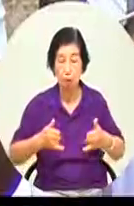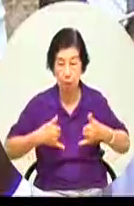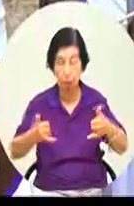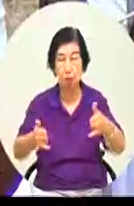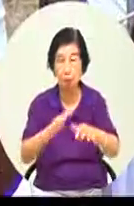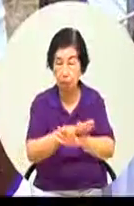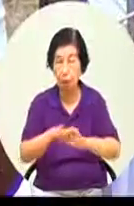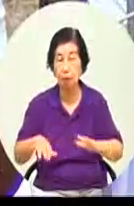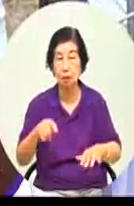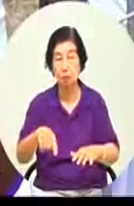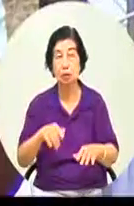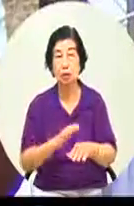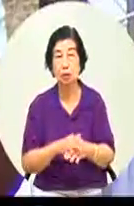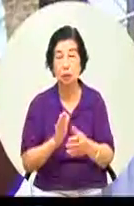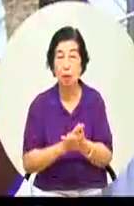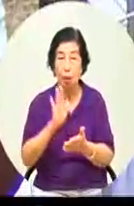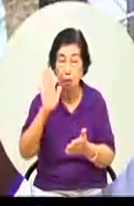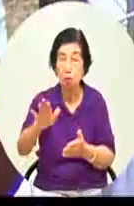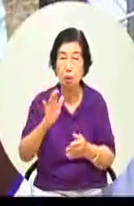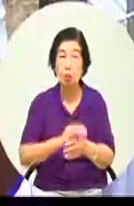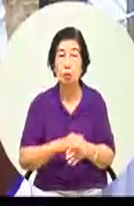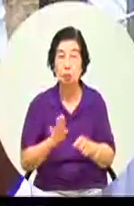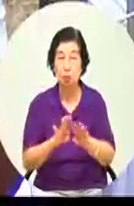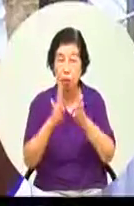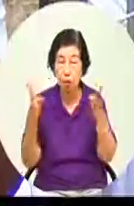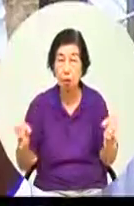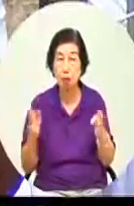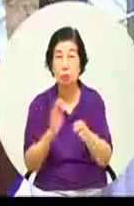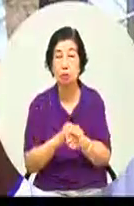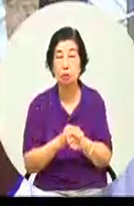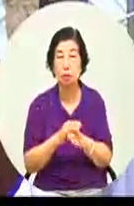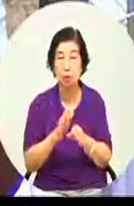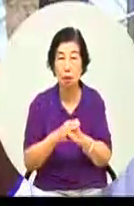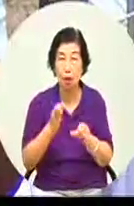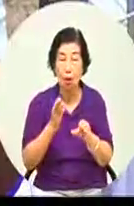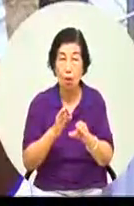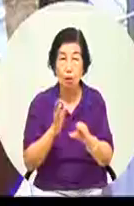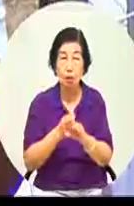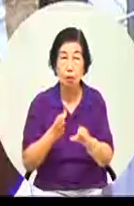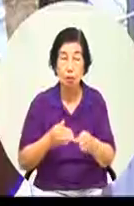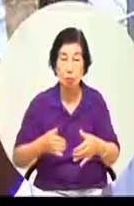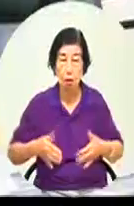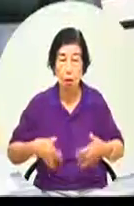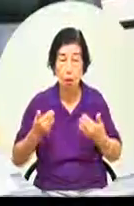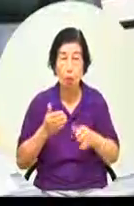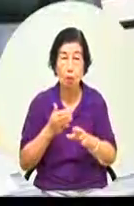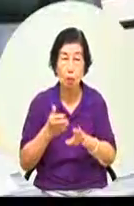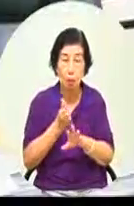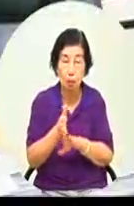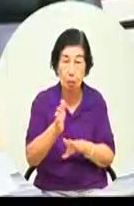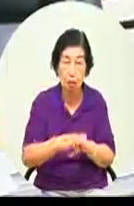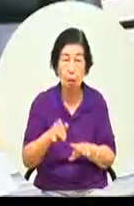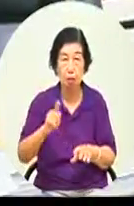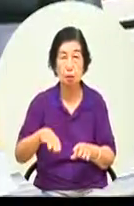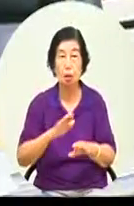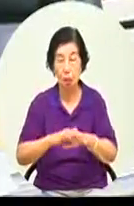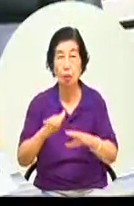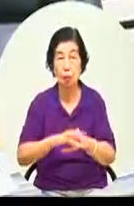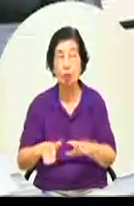跟整个未来营运过程里面，我们都会让所有交通的影响，然后降到最低的部分。